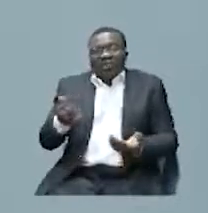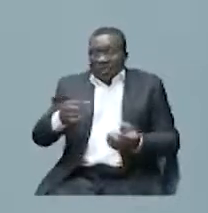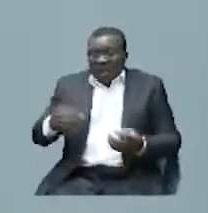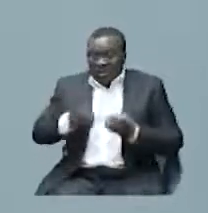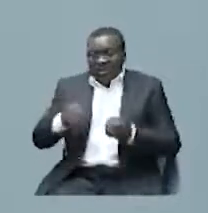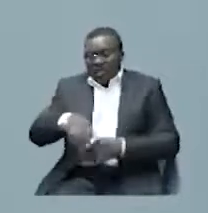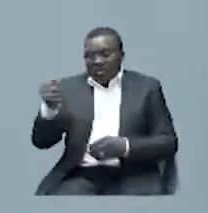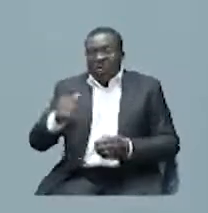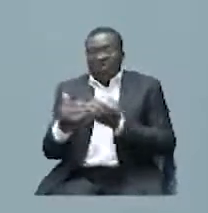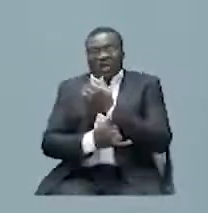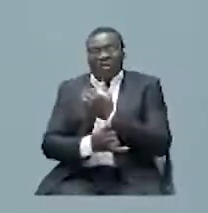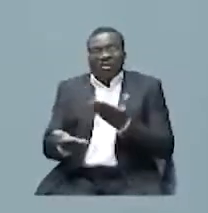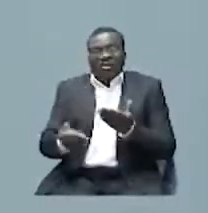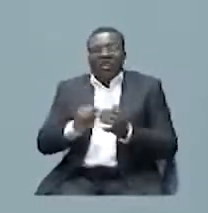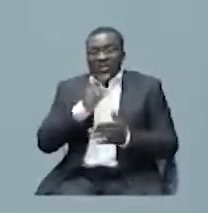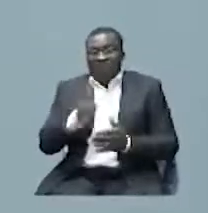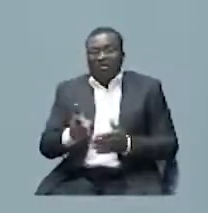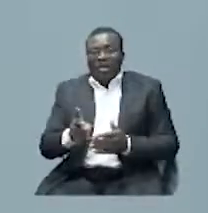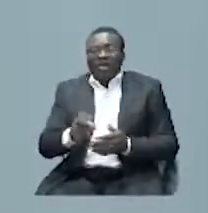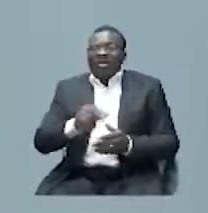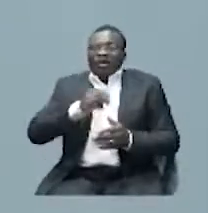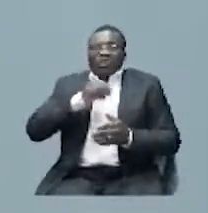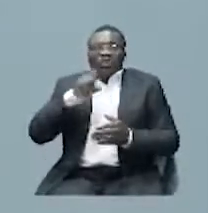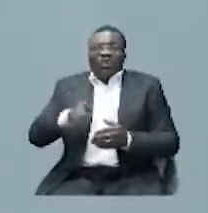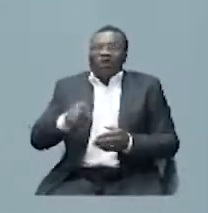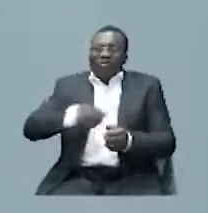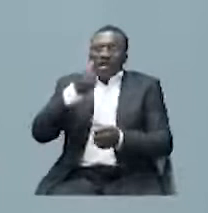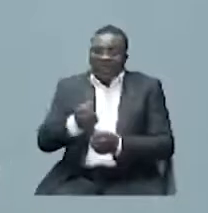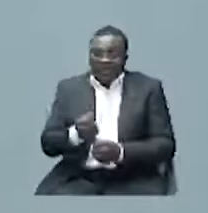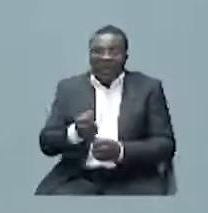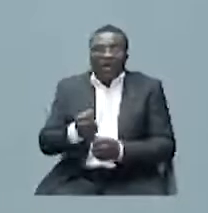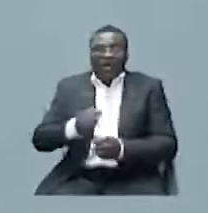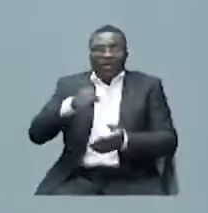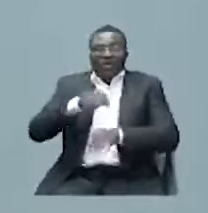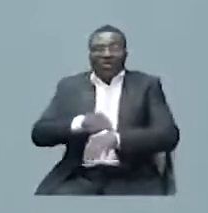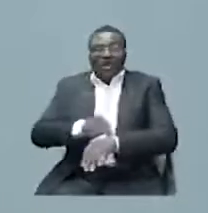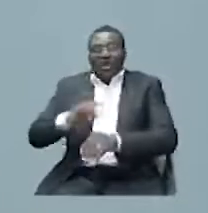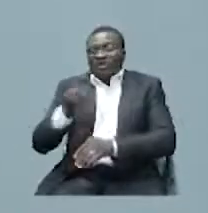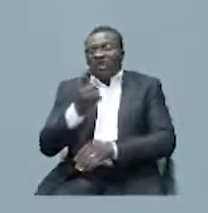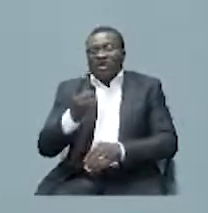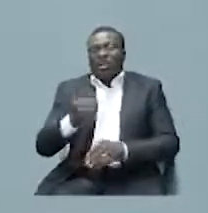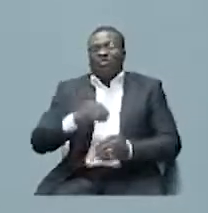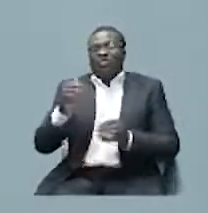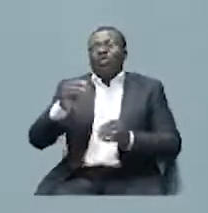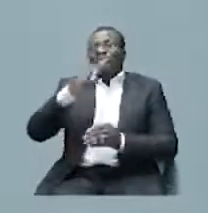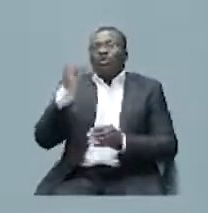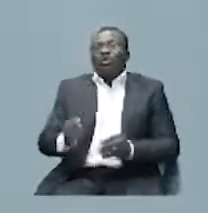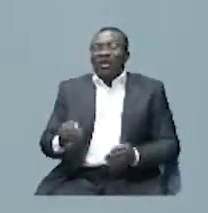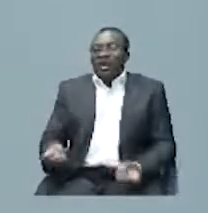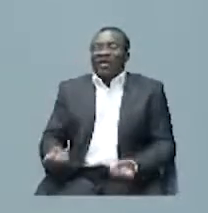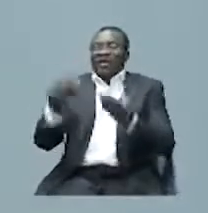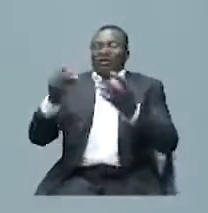dans d'autres pays. C'est vrai que ce n'est pas la panacée. Il ne suffit pas d'instaurer le mandat unique pour que, ça y est, que le Bénin explose et que tout aille